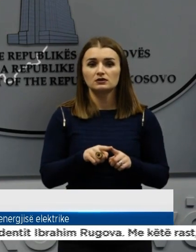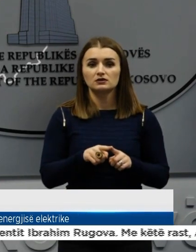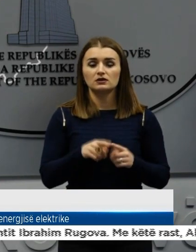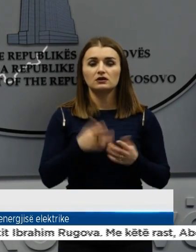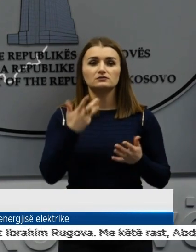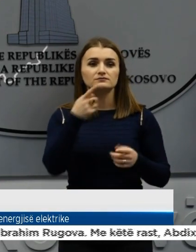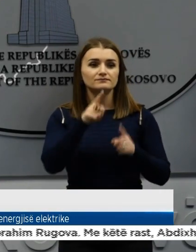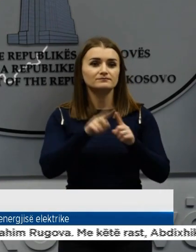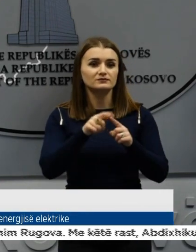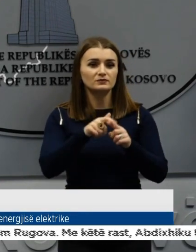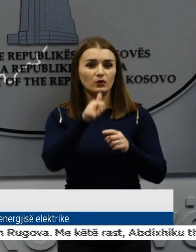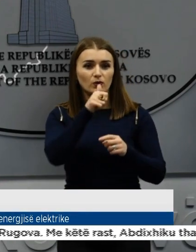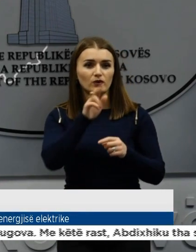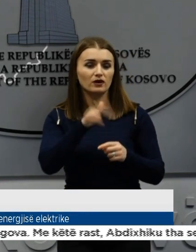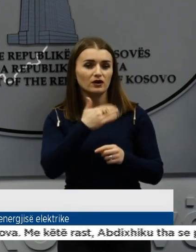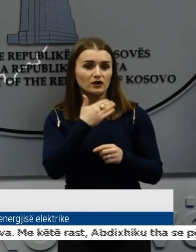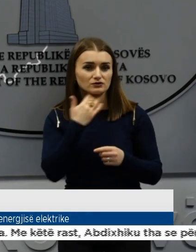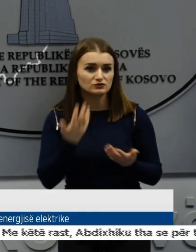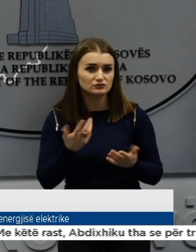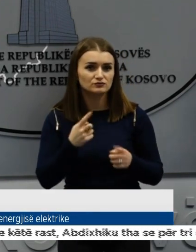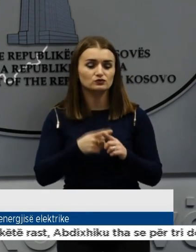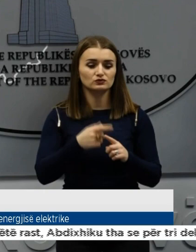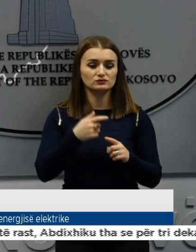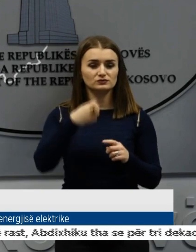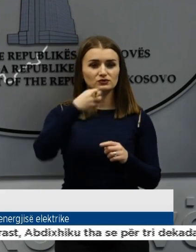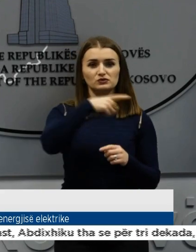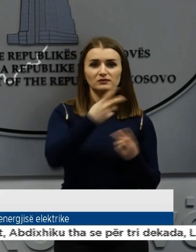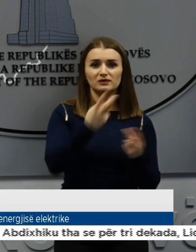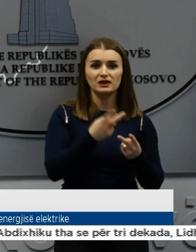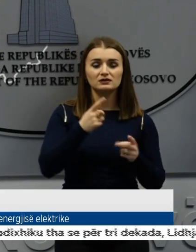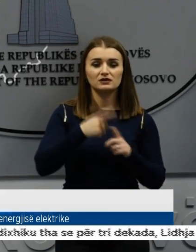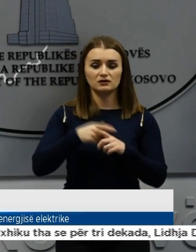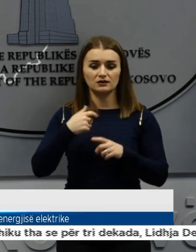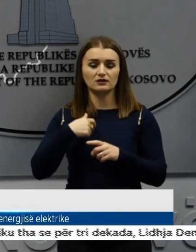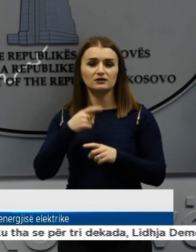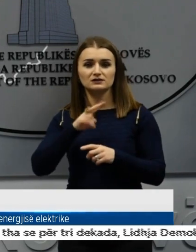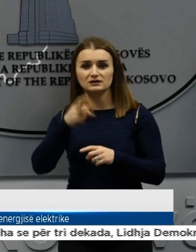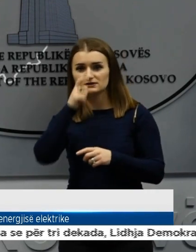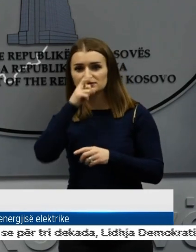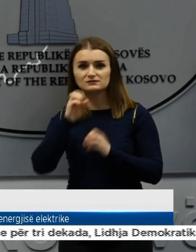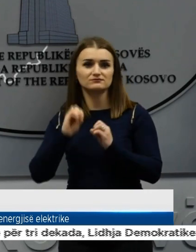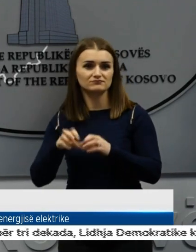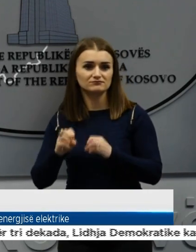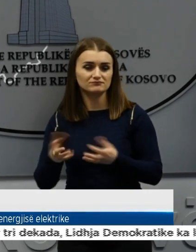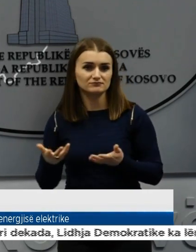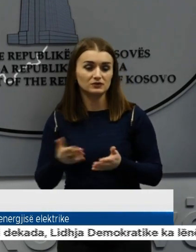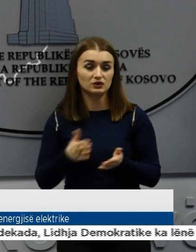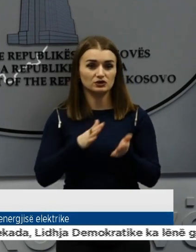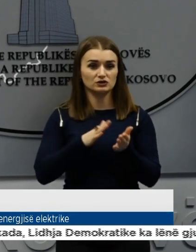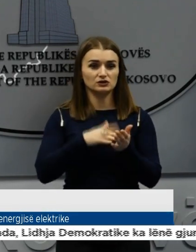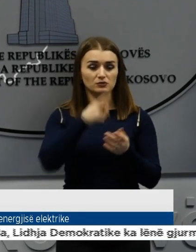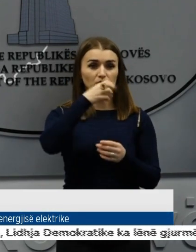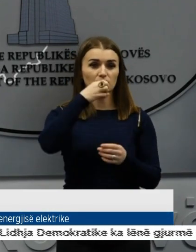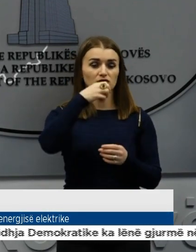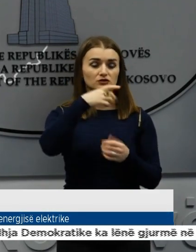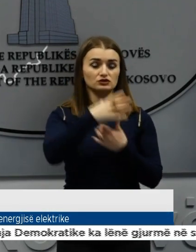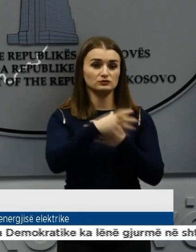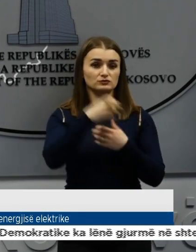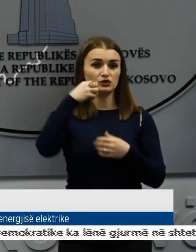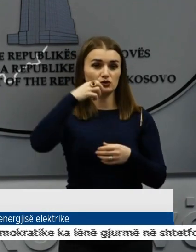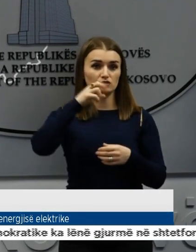ne në burime të thëngjillit. Kjo do të thotë që kur ata kanë kërkesë më të lartë, kur ata kanë prodhim më të lartë, ne